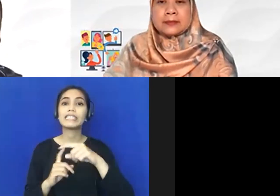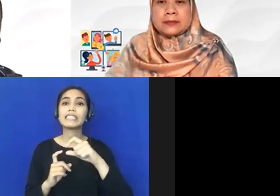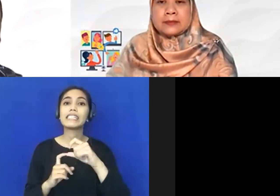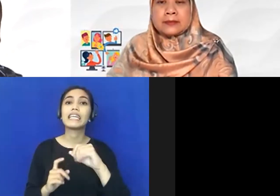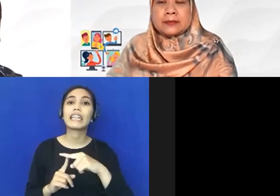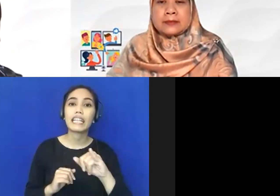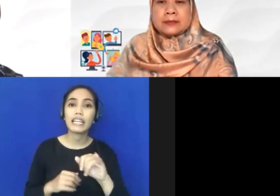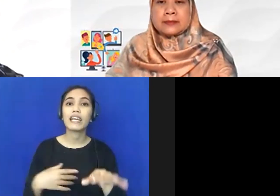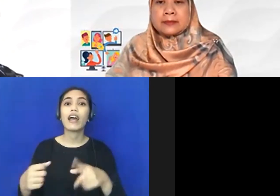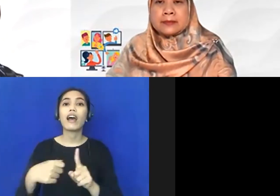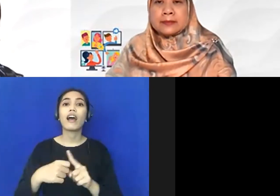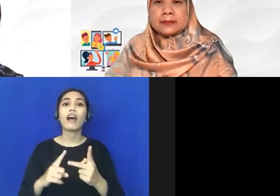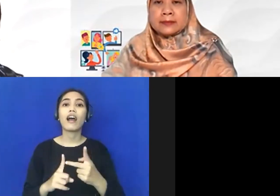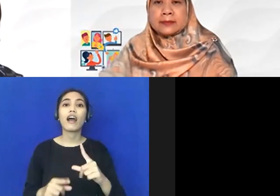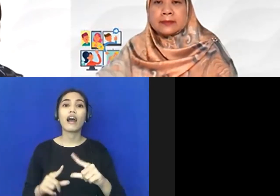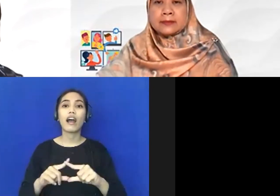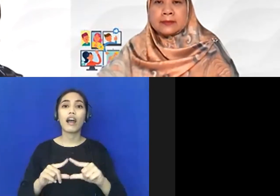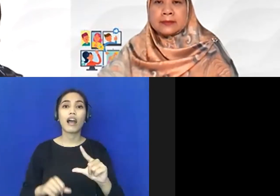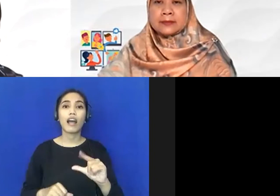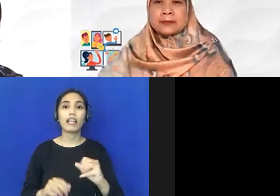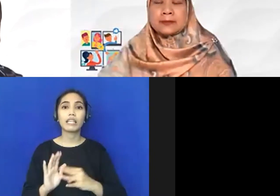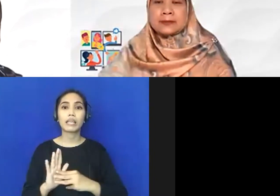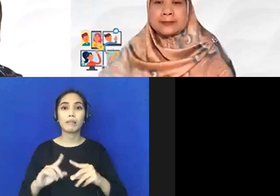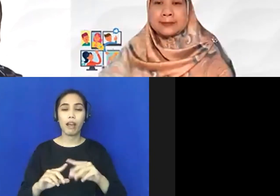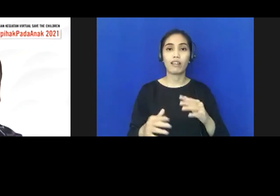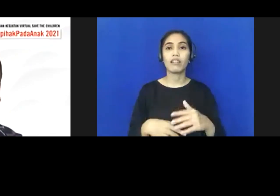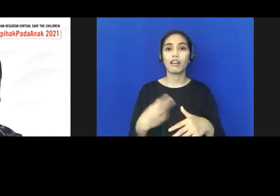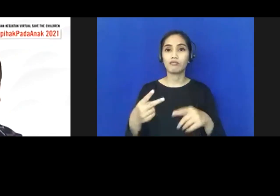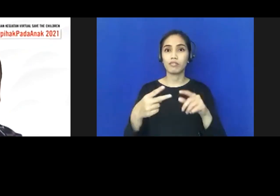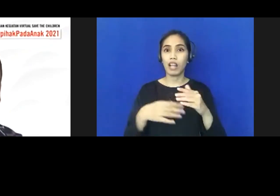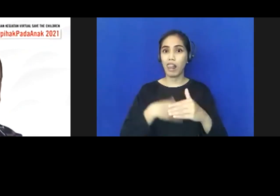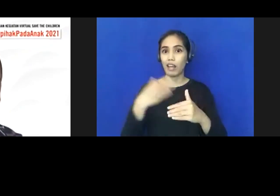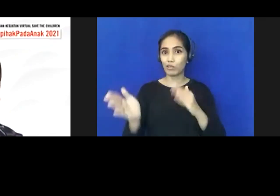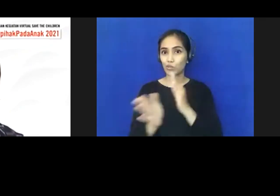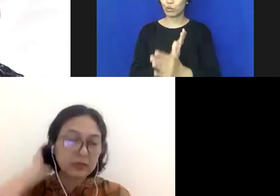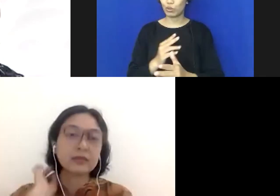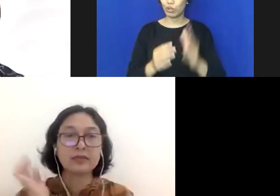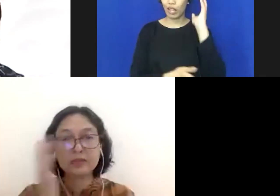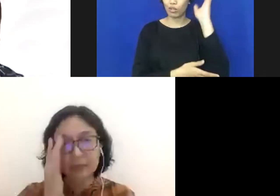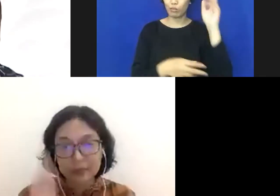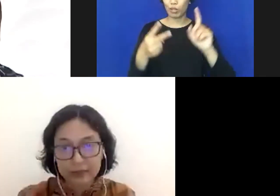Berikutnya mungkin kita akan langsung ke narasumber kedua kita, Mbak Jeki.